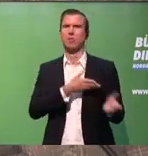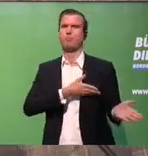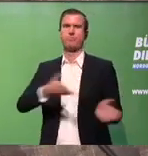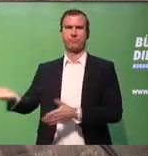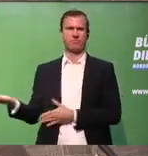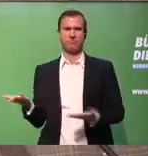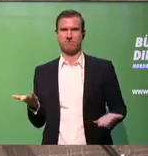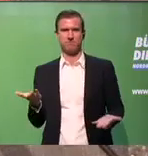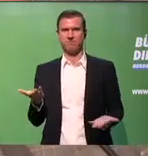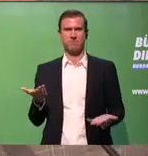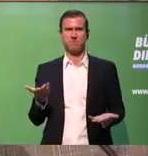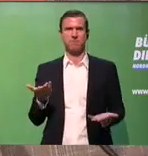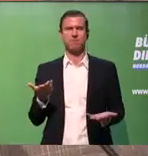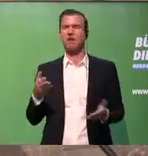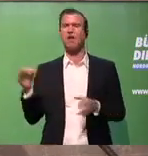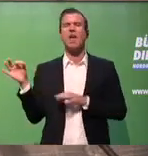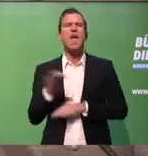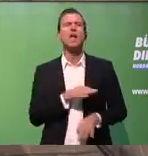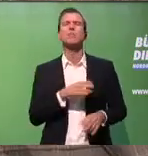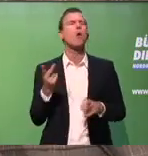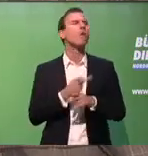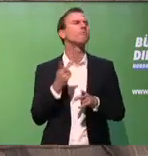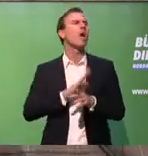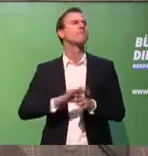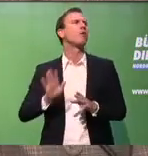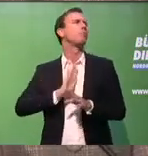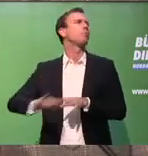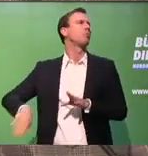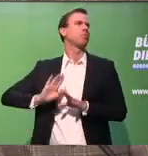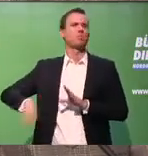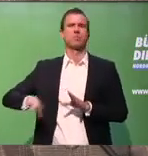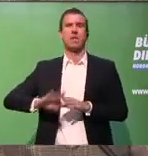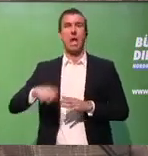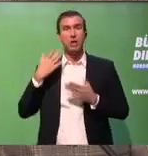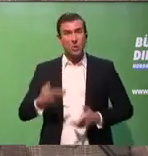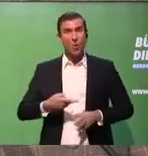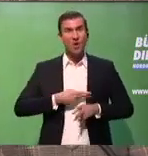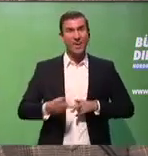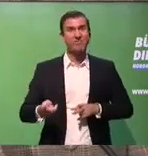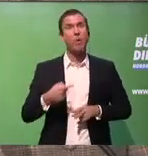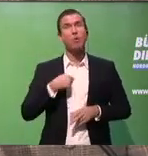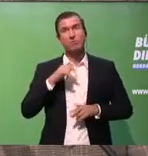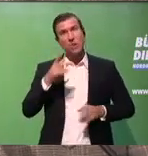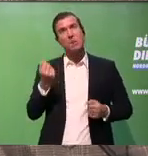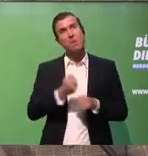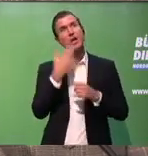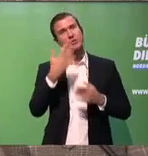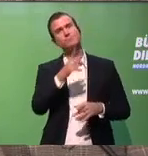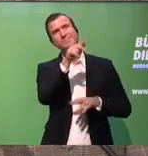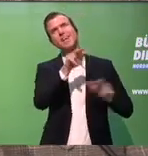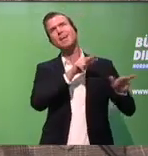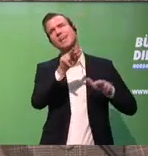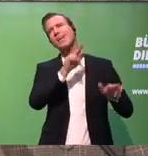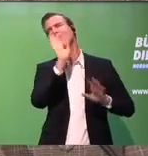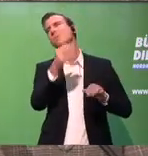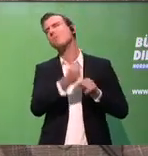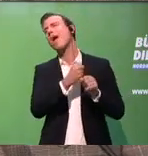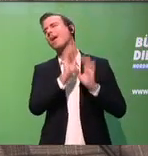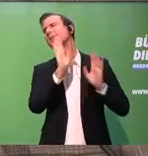werden regelmäßig gerissen. Bloß nicht dran gewöhnen, bloß nicht darauf verlassen, dass die da oben es schon richten